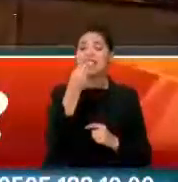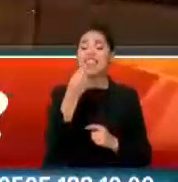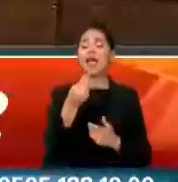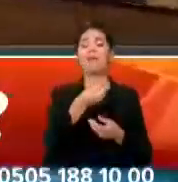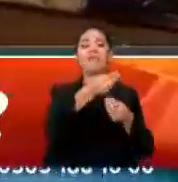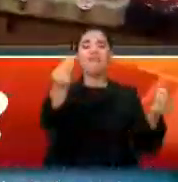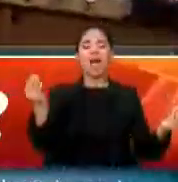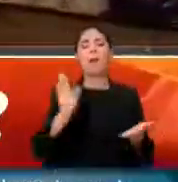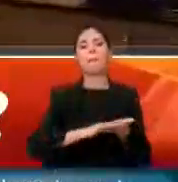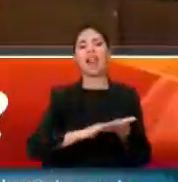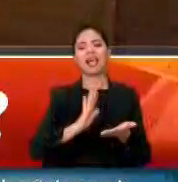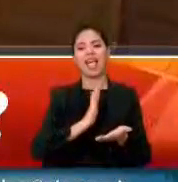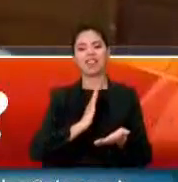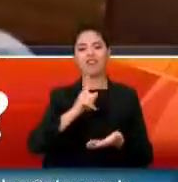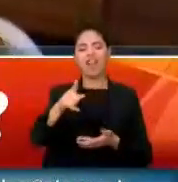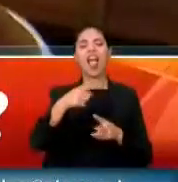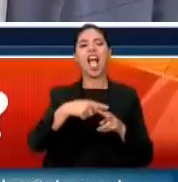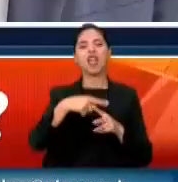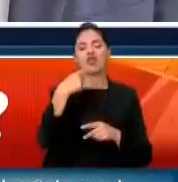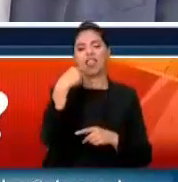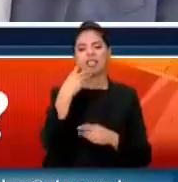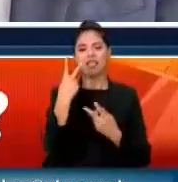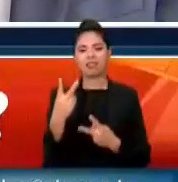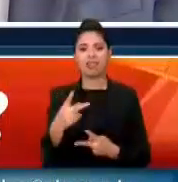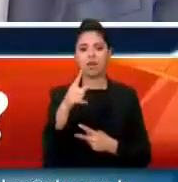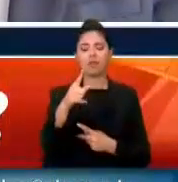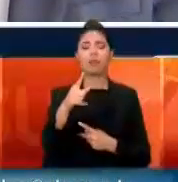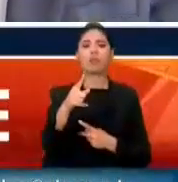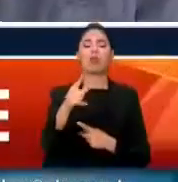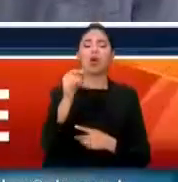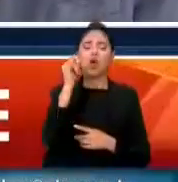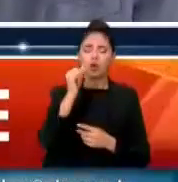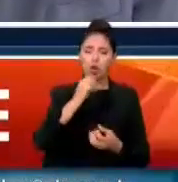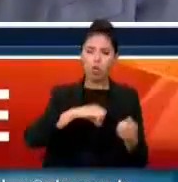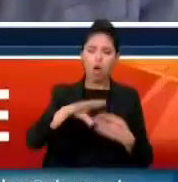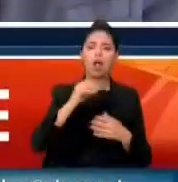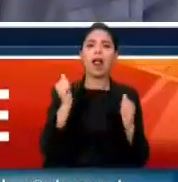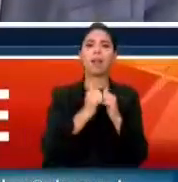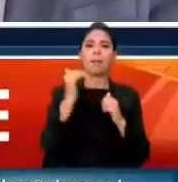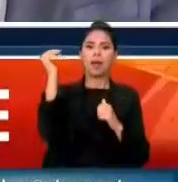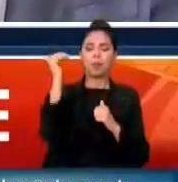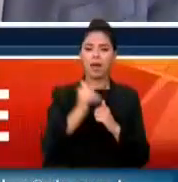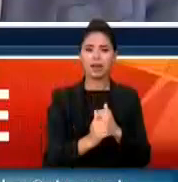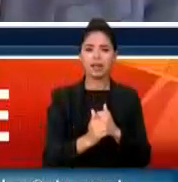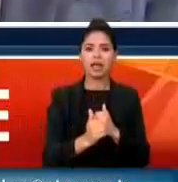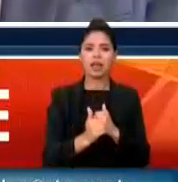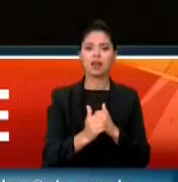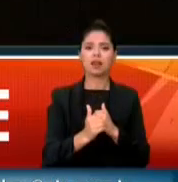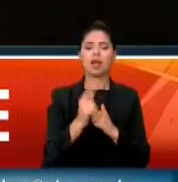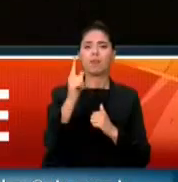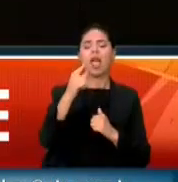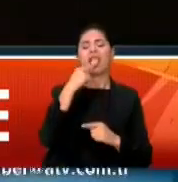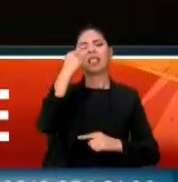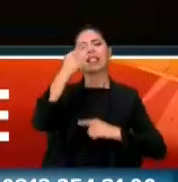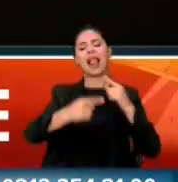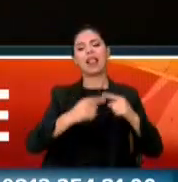ise bereketli. Aşure'den bahsediyoruz. Nuh Aleyhisselam'ın tufanıyla beraber gelen bir adet.